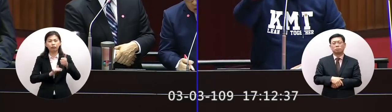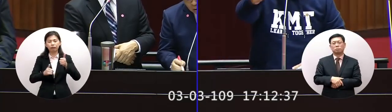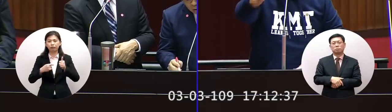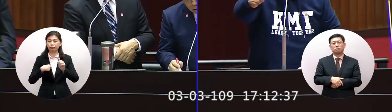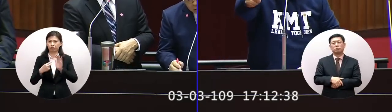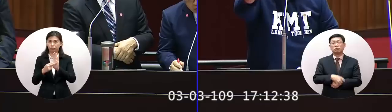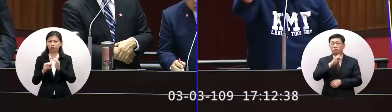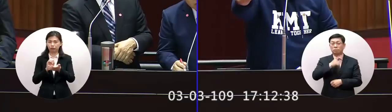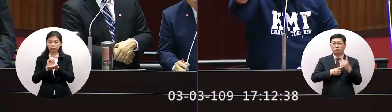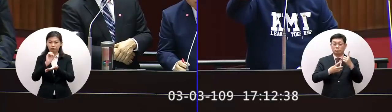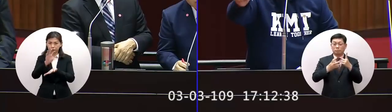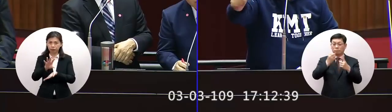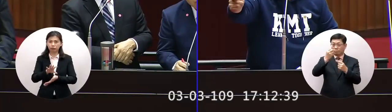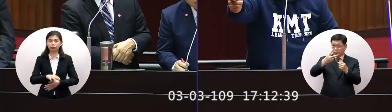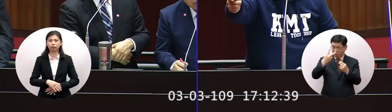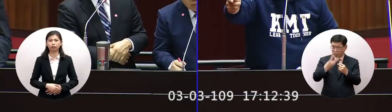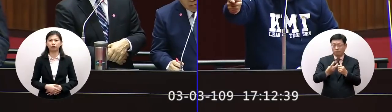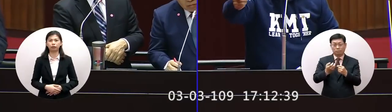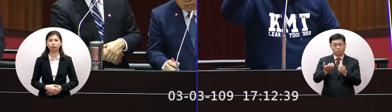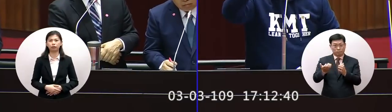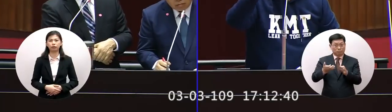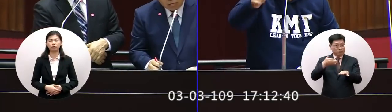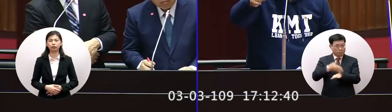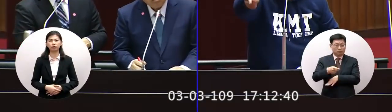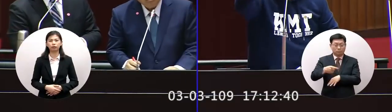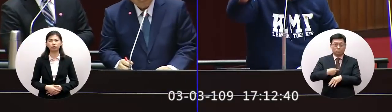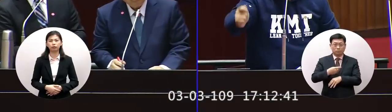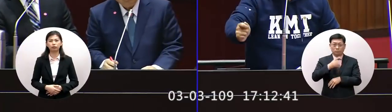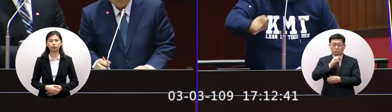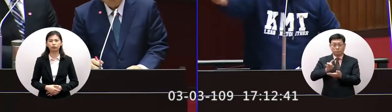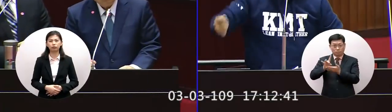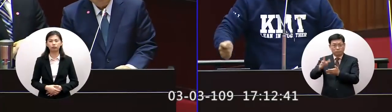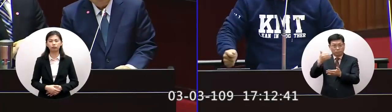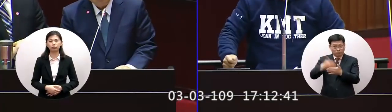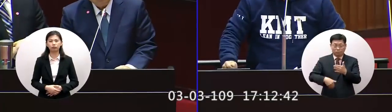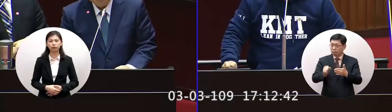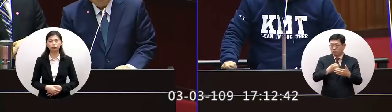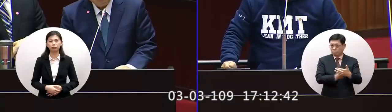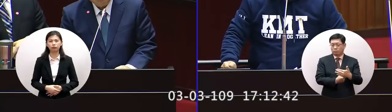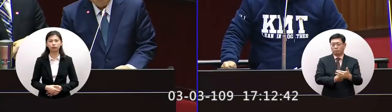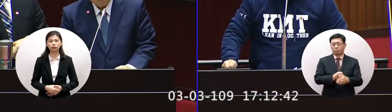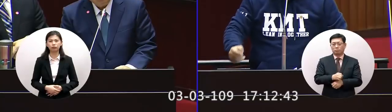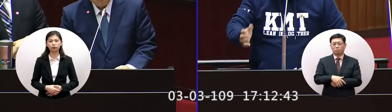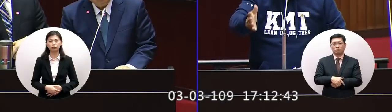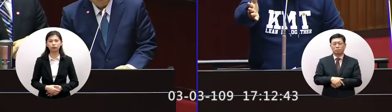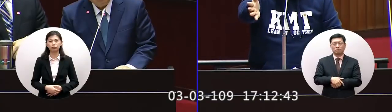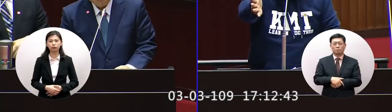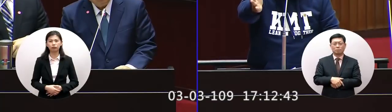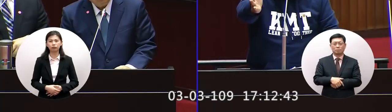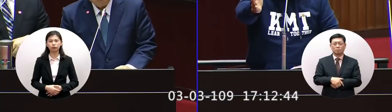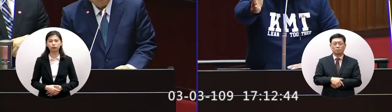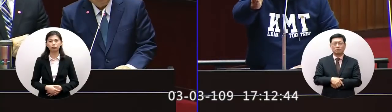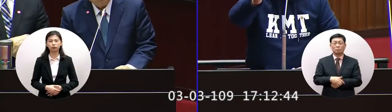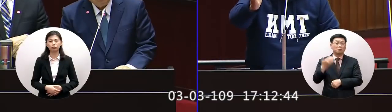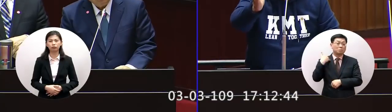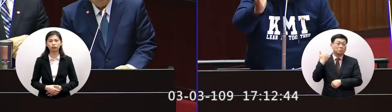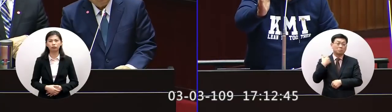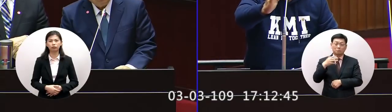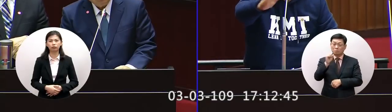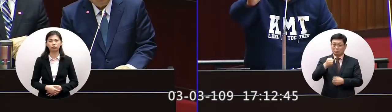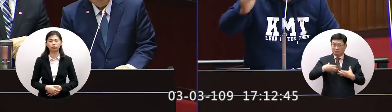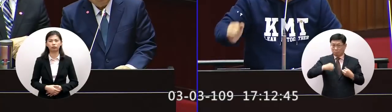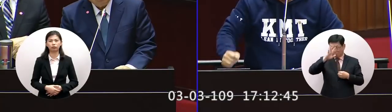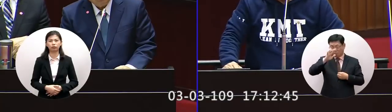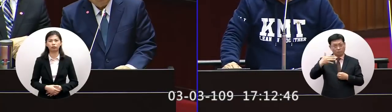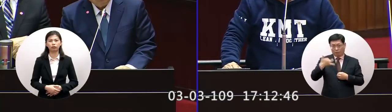跟那个委员报告一下。 102年才通过。删除跟删减不得留用，你过去煞时迄个